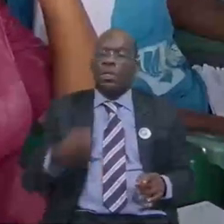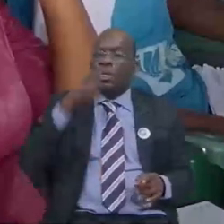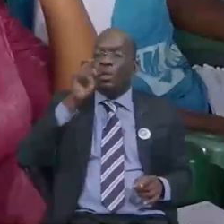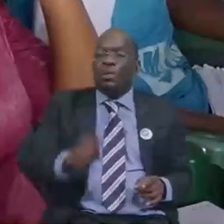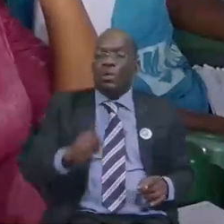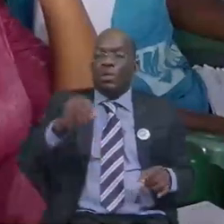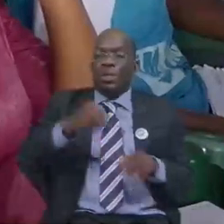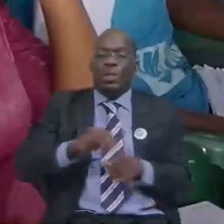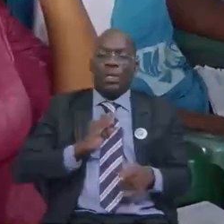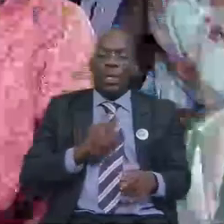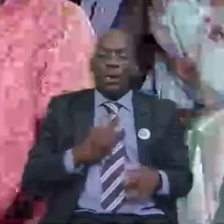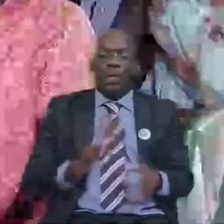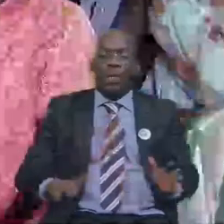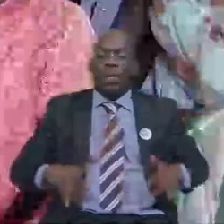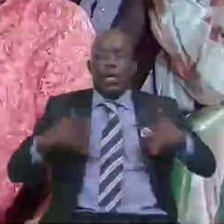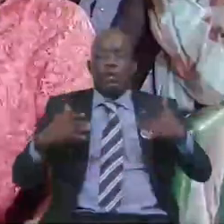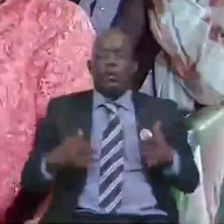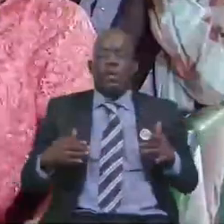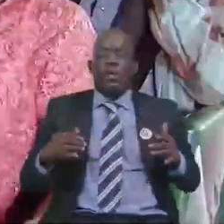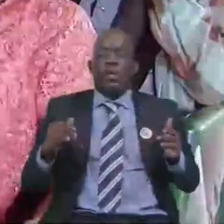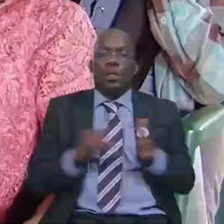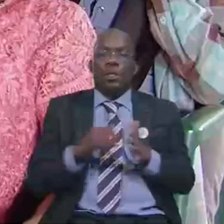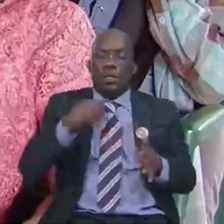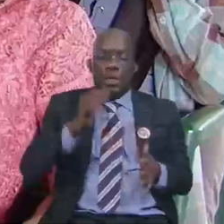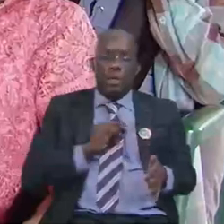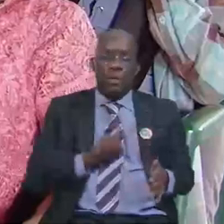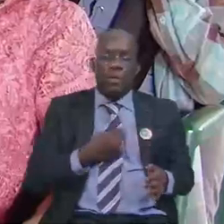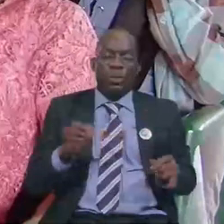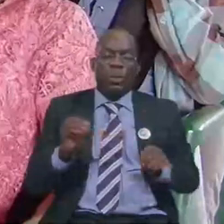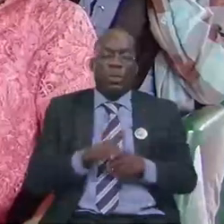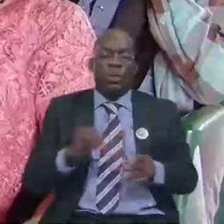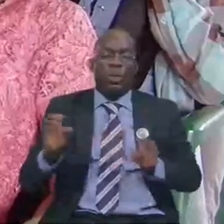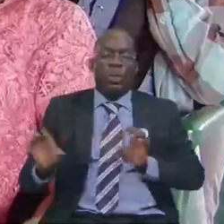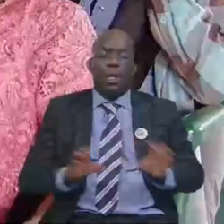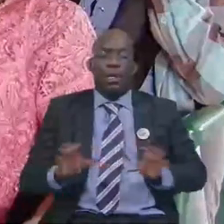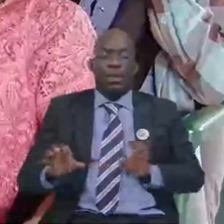nos vies en acte des apôtres